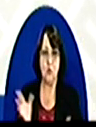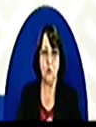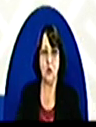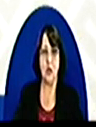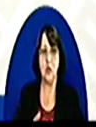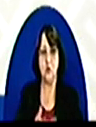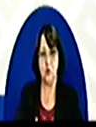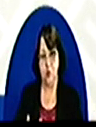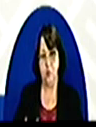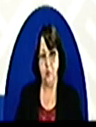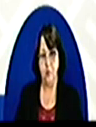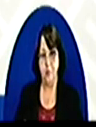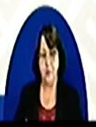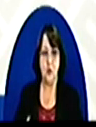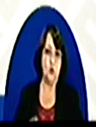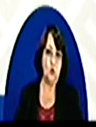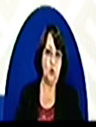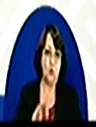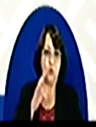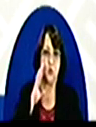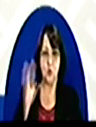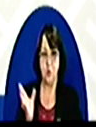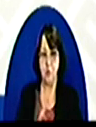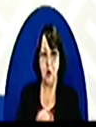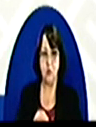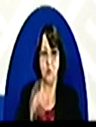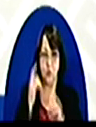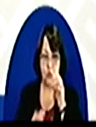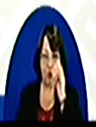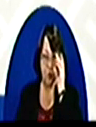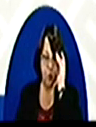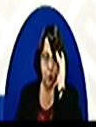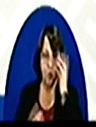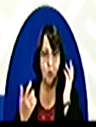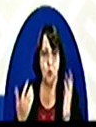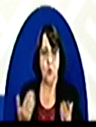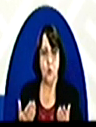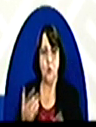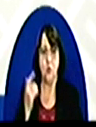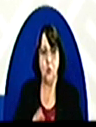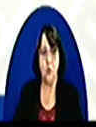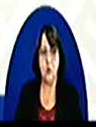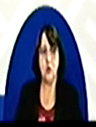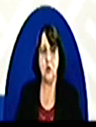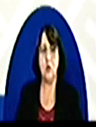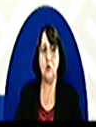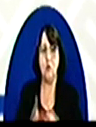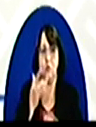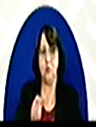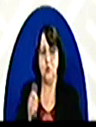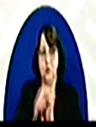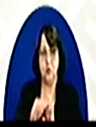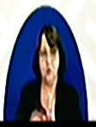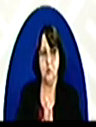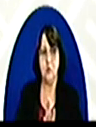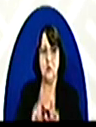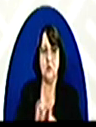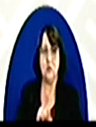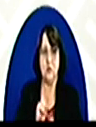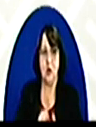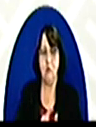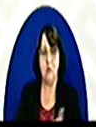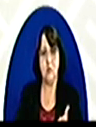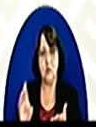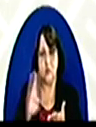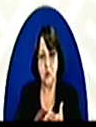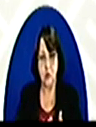өмнөхөн энэ бол сонгуулийн менежер гэдэг юм уу, тэр одоо ухуулагч эсвэл нэр дэвшигч өөрөө энэ журмыг заавал танилцуулж байгаад